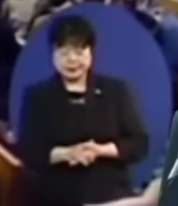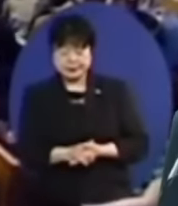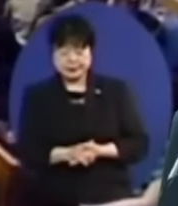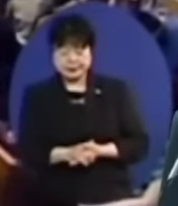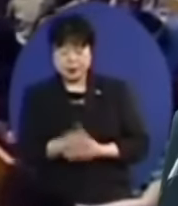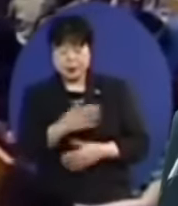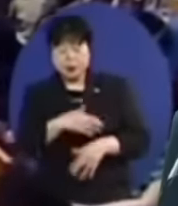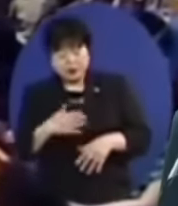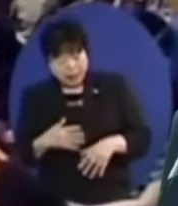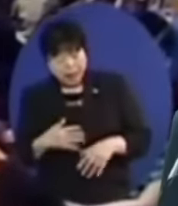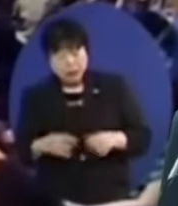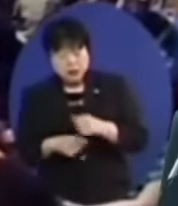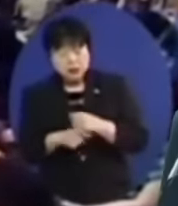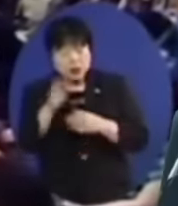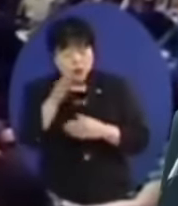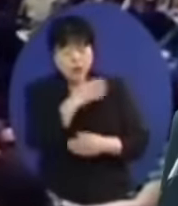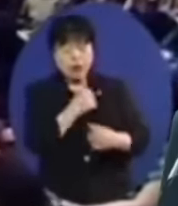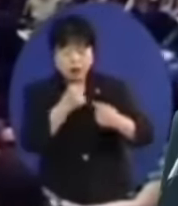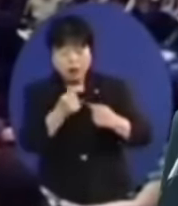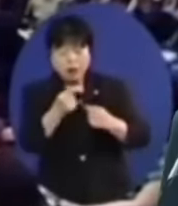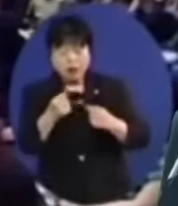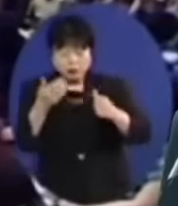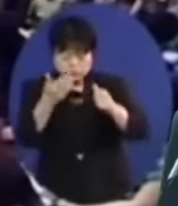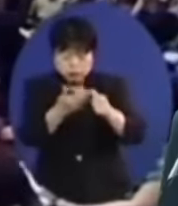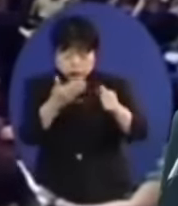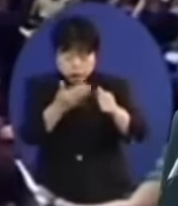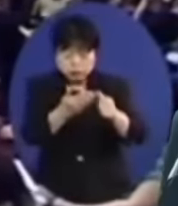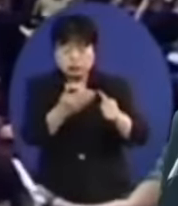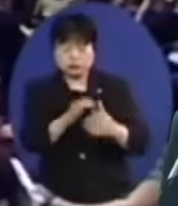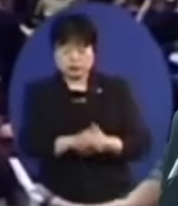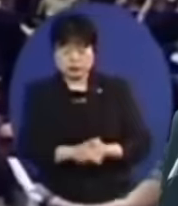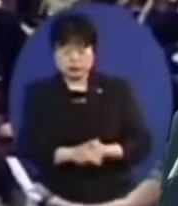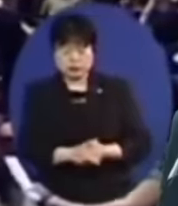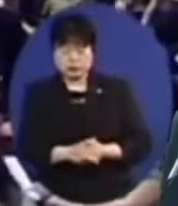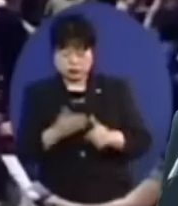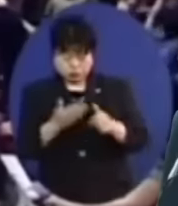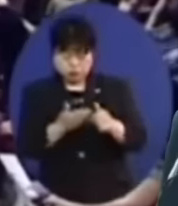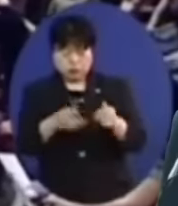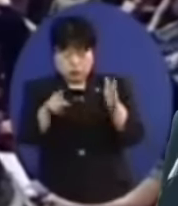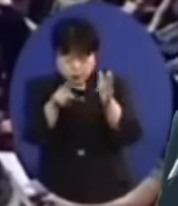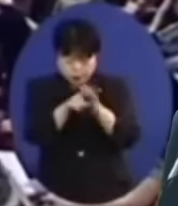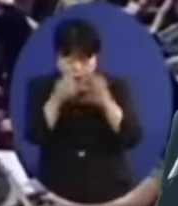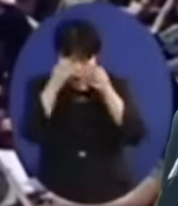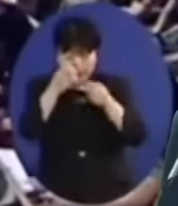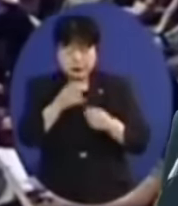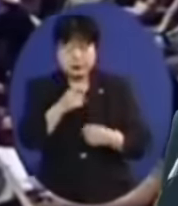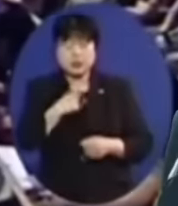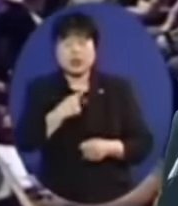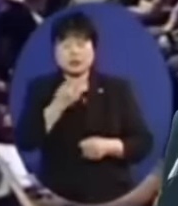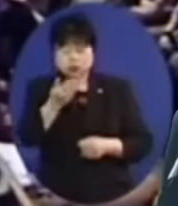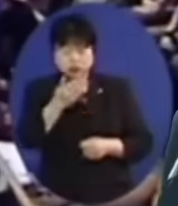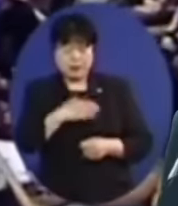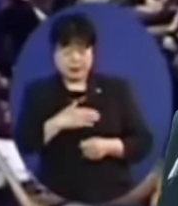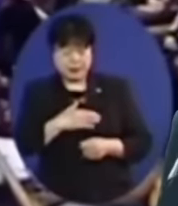몸에 약한 것은 나중에 강할 때 자랑하지 못하게 만들기 위해서 고난을 통하게 하시는 것입니다.